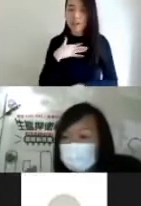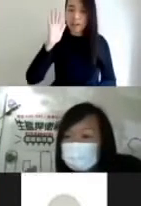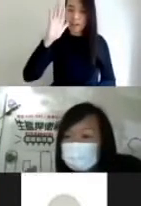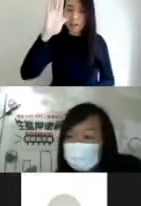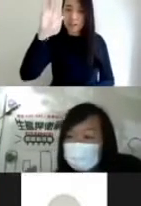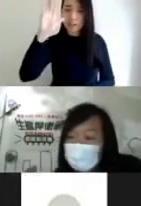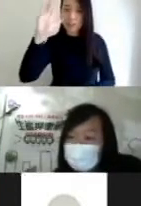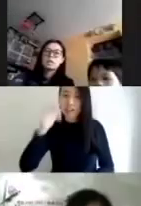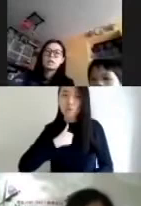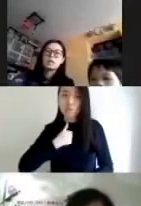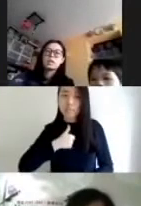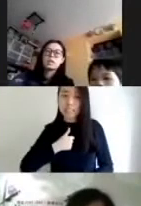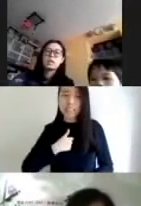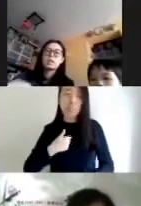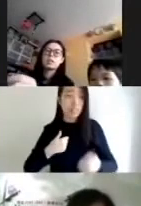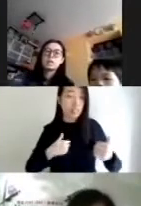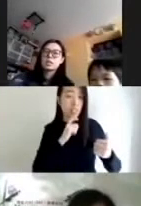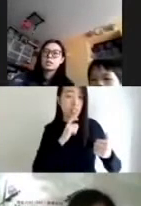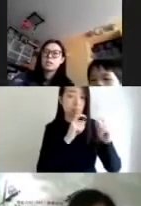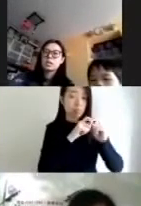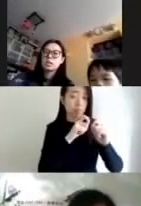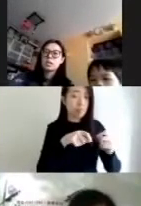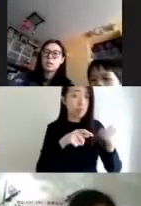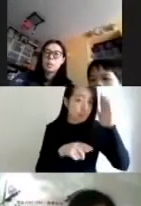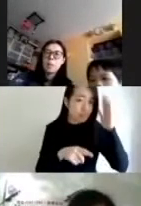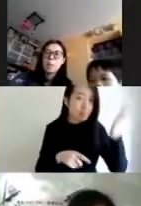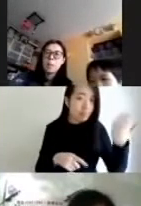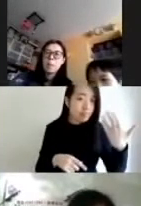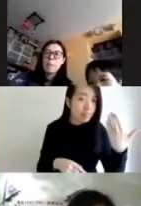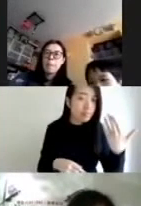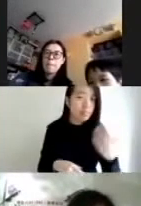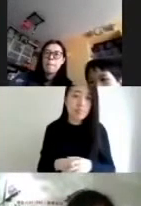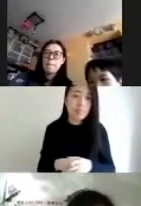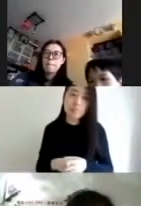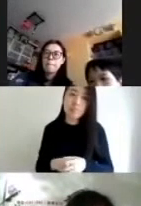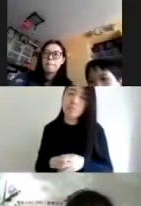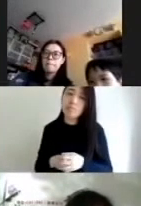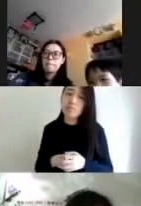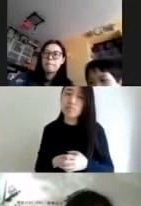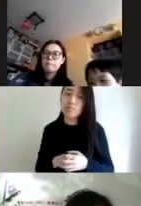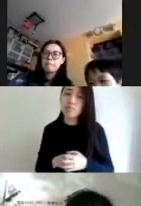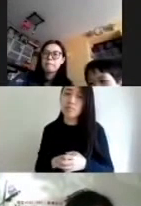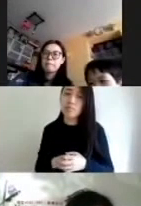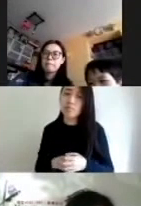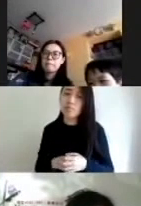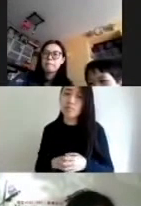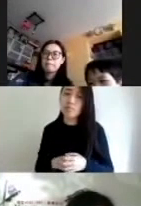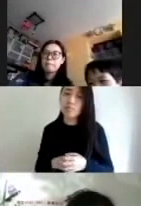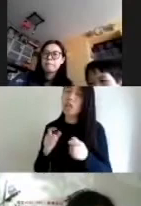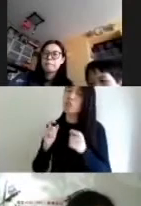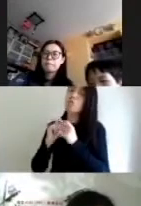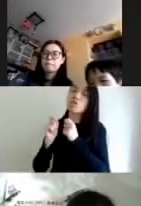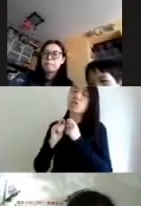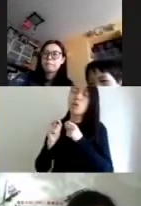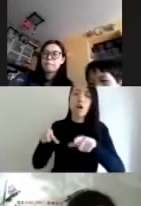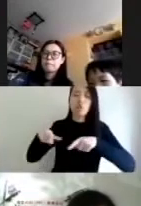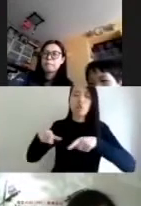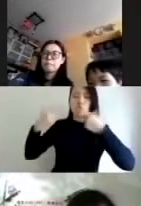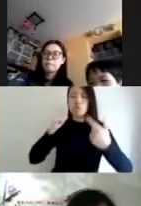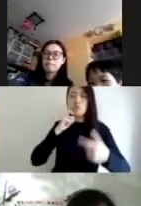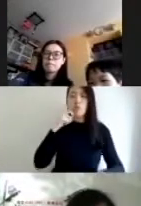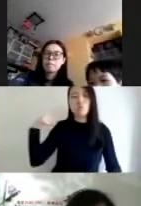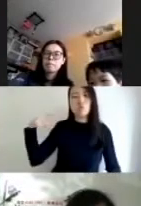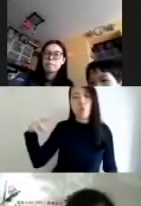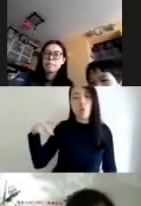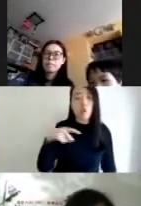问题请讲。 首先大家樹木會有蟲的。 为什